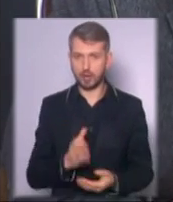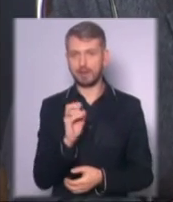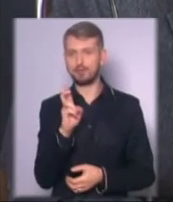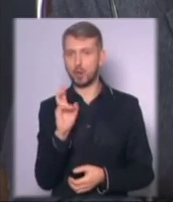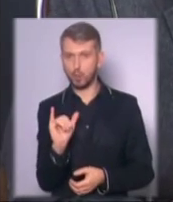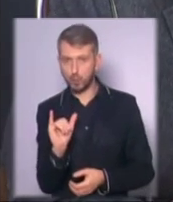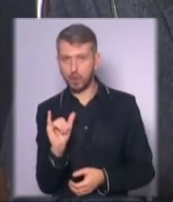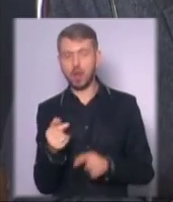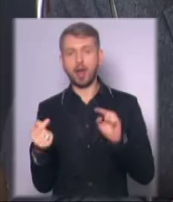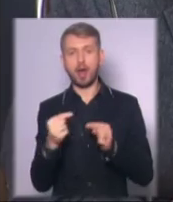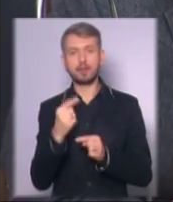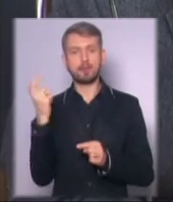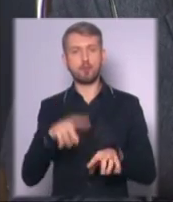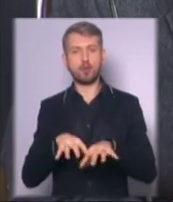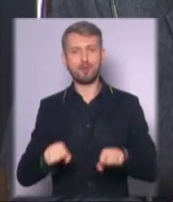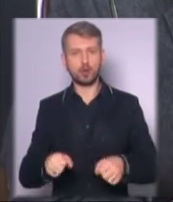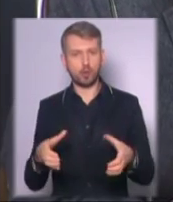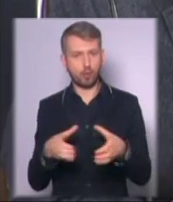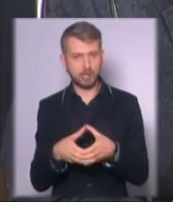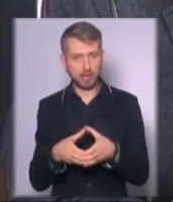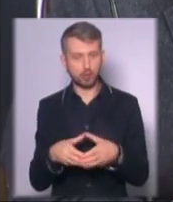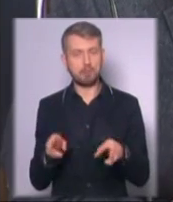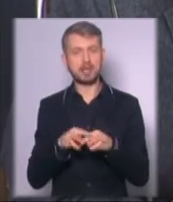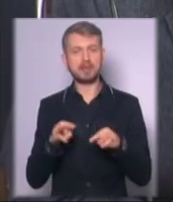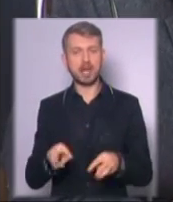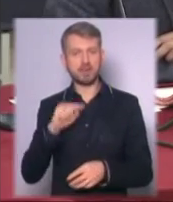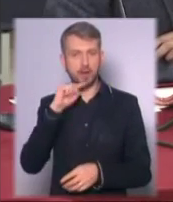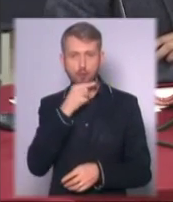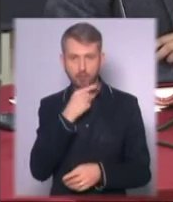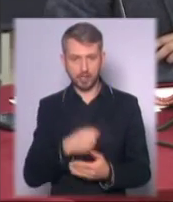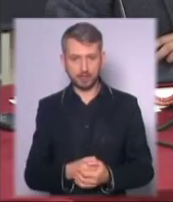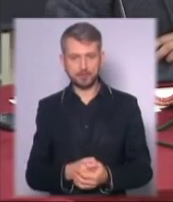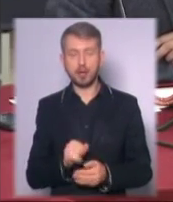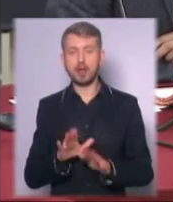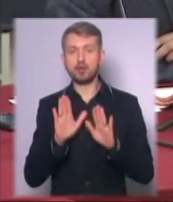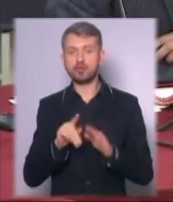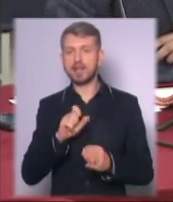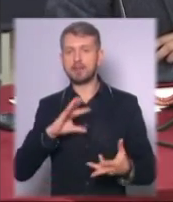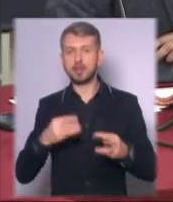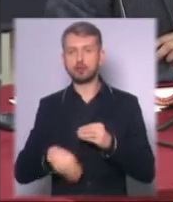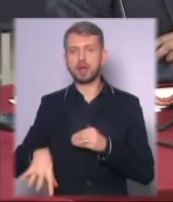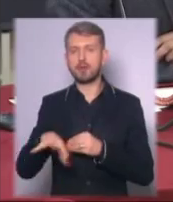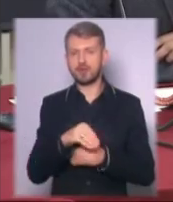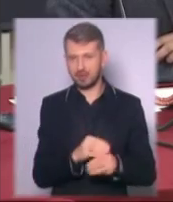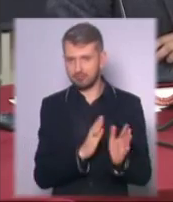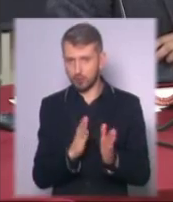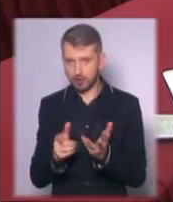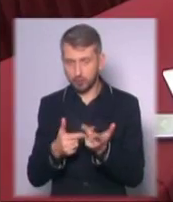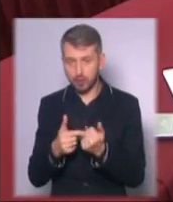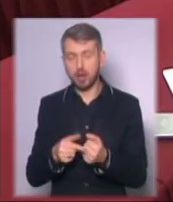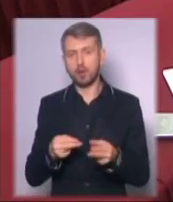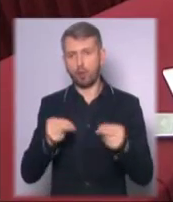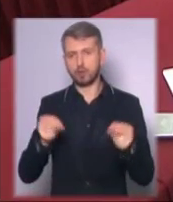СБУ, антимонопольного комітету, Міністерства економіки. І лише за підсумками всіх процедур контракт на рік. Та